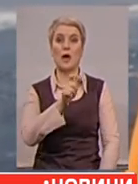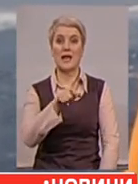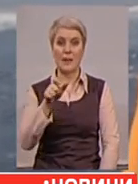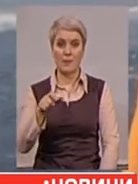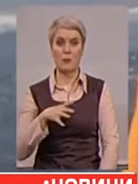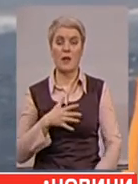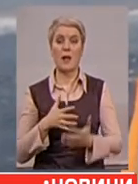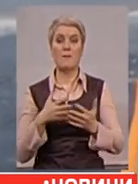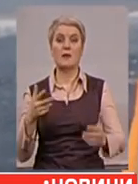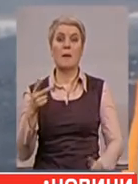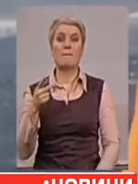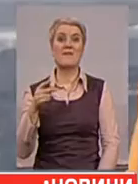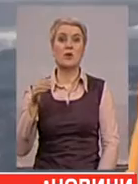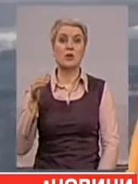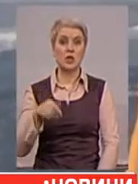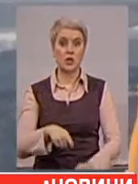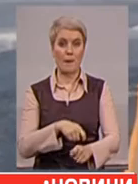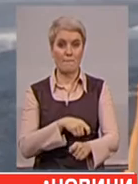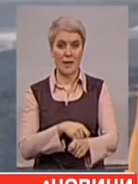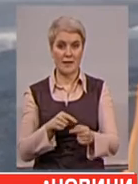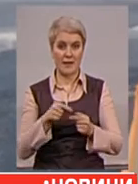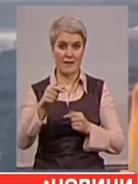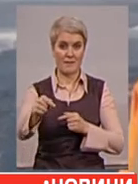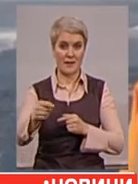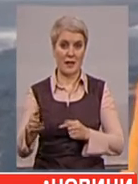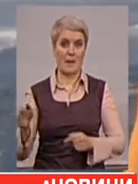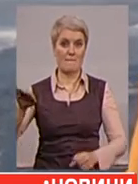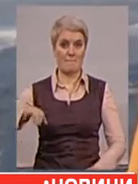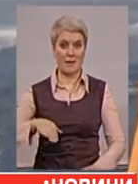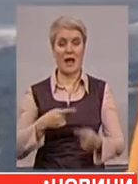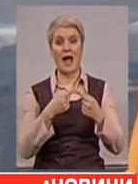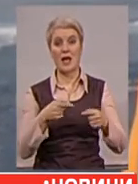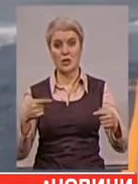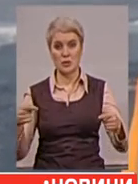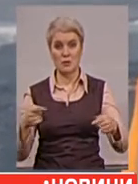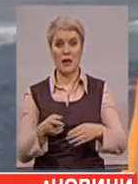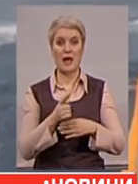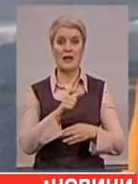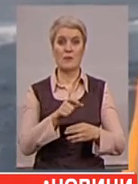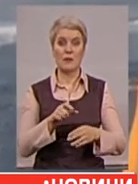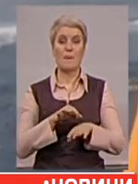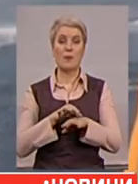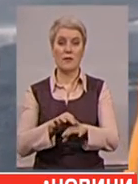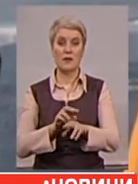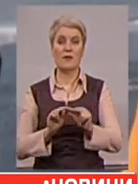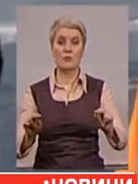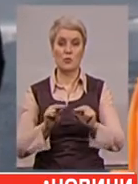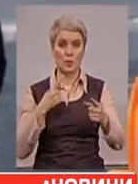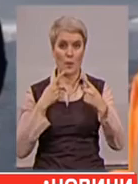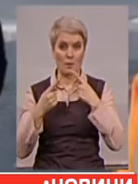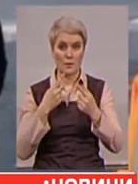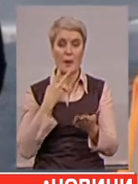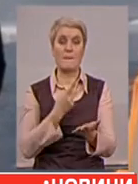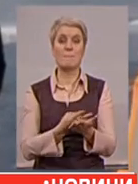більше 1500 метрів від берега. З іншими рибалками провели профілактичну бесіду, показали, де